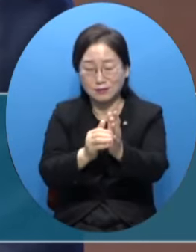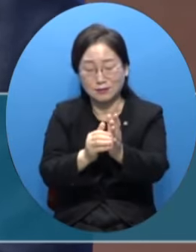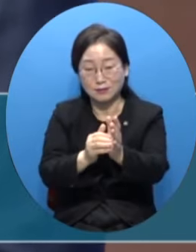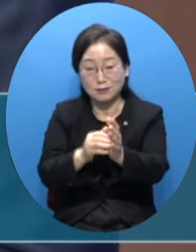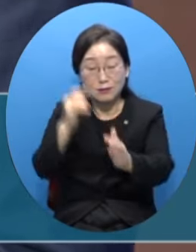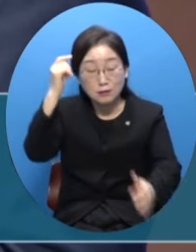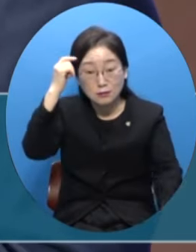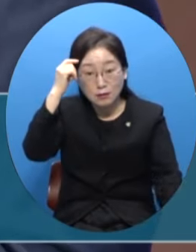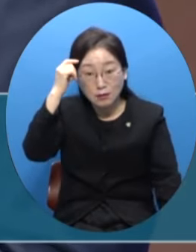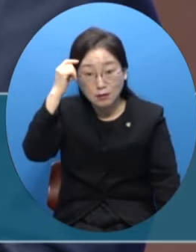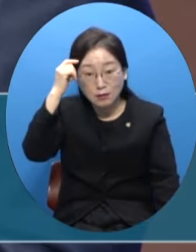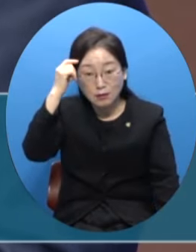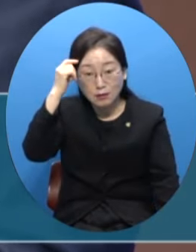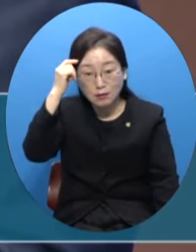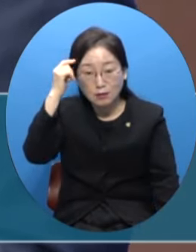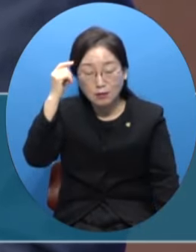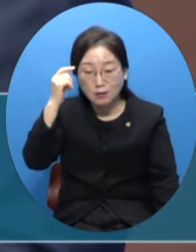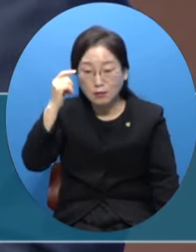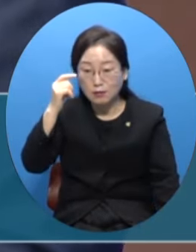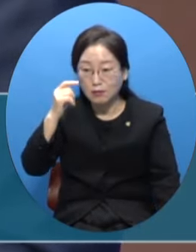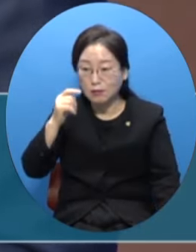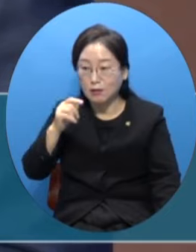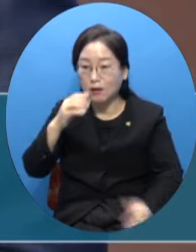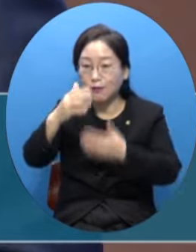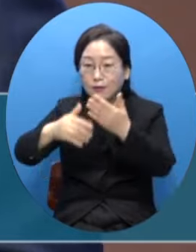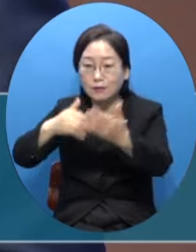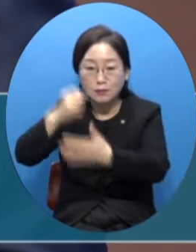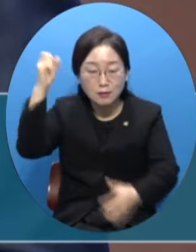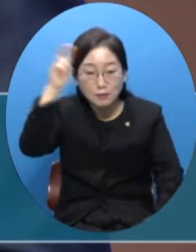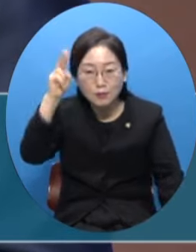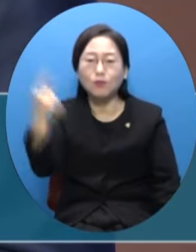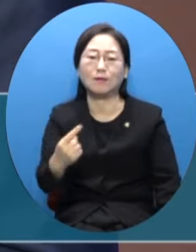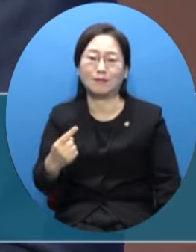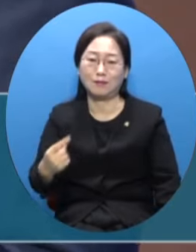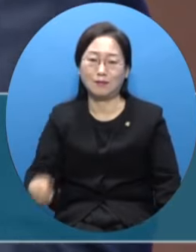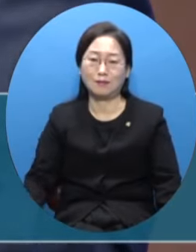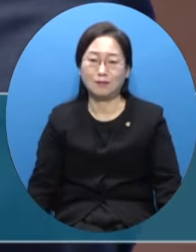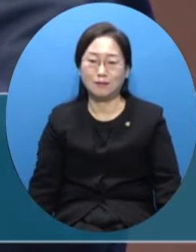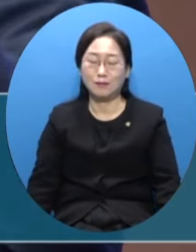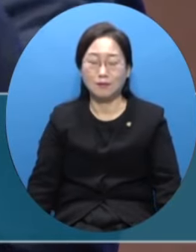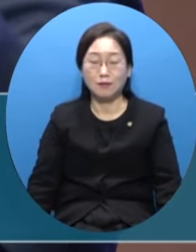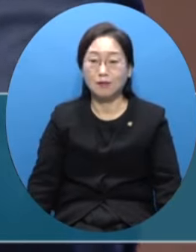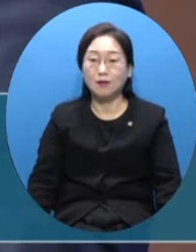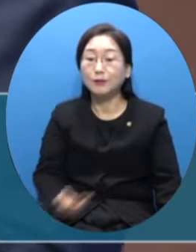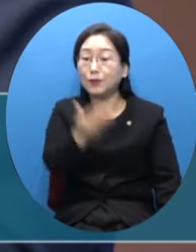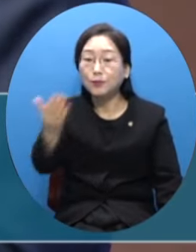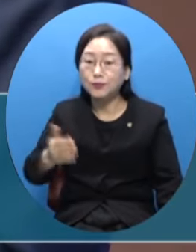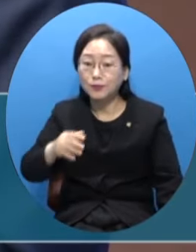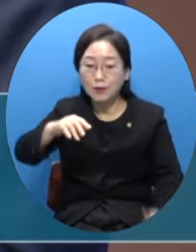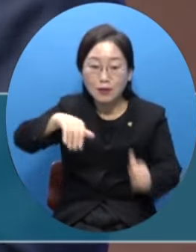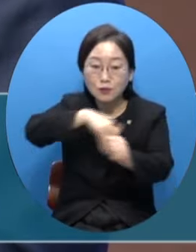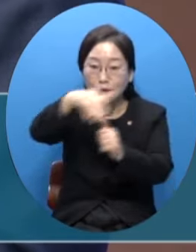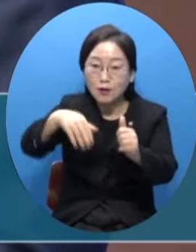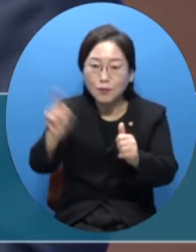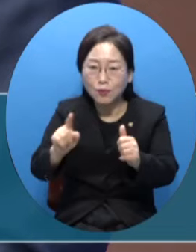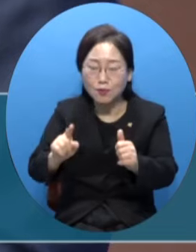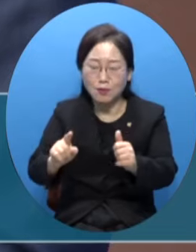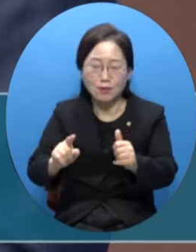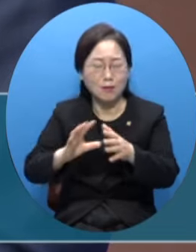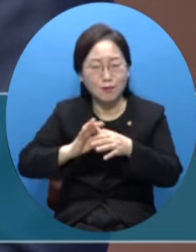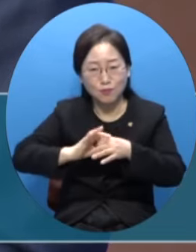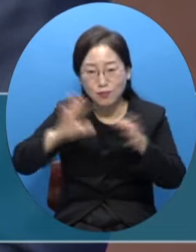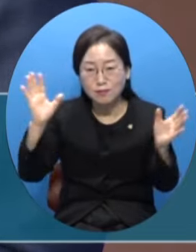때 하나님이 그를 찾아오셨습니다. 어떤 상황이 다가와도 우리는 절대로